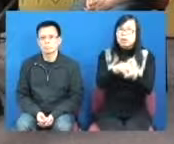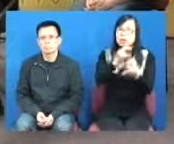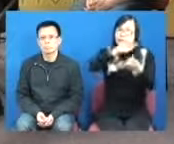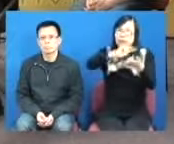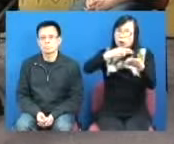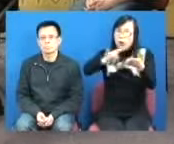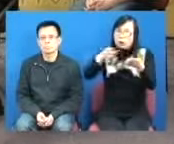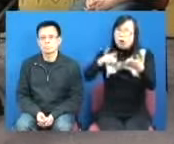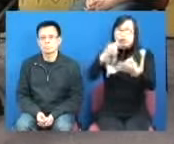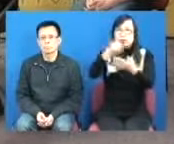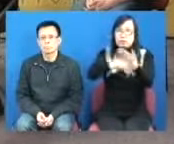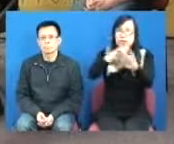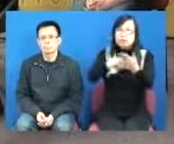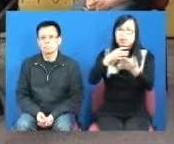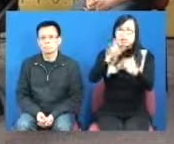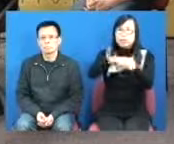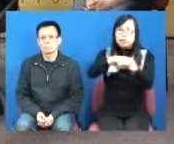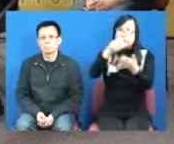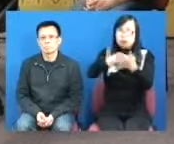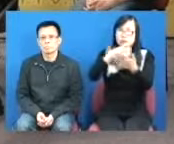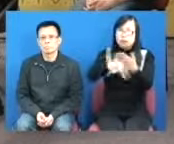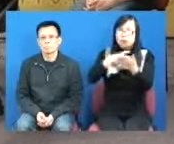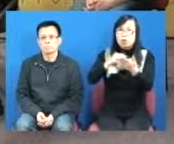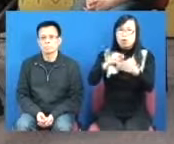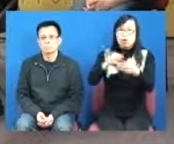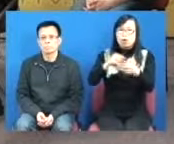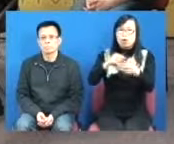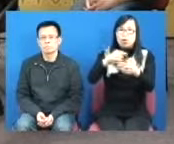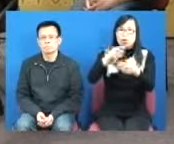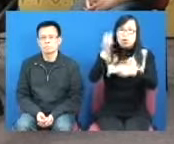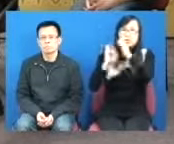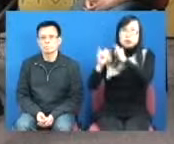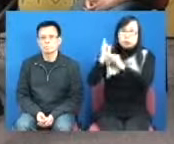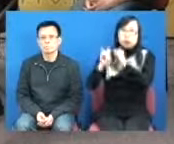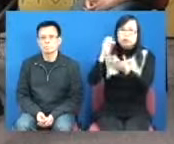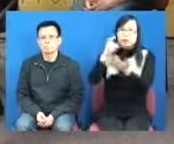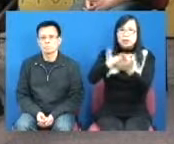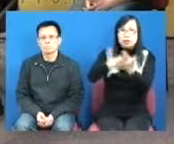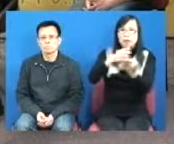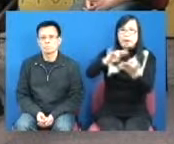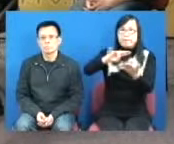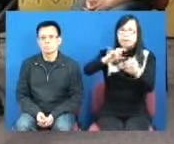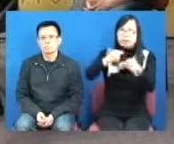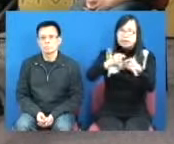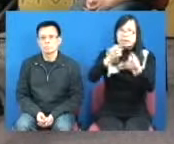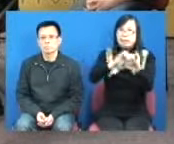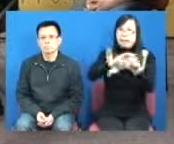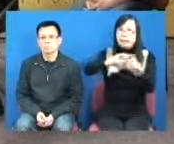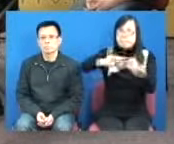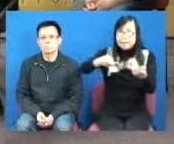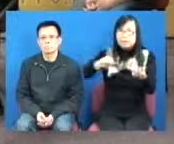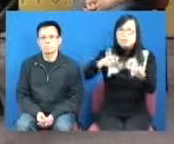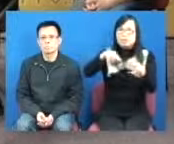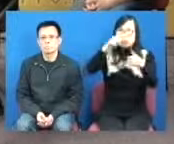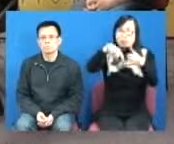呢就是把傳統的功能組別公司票我們將它變成一些個人票